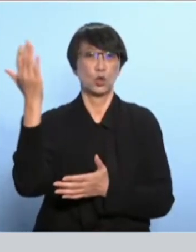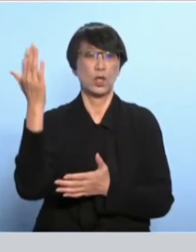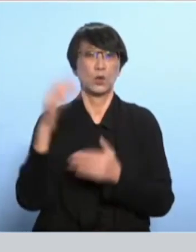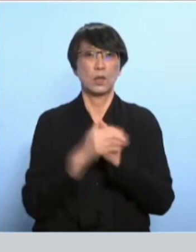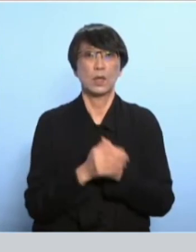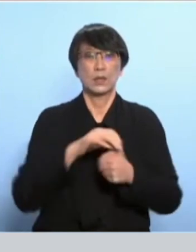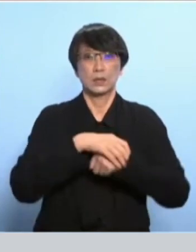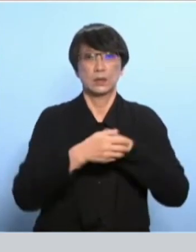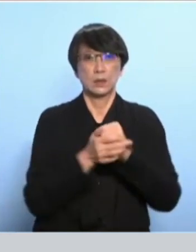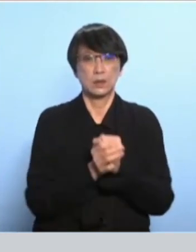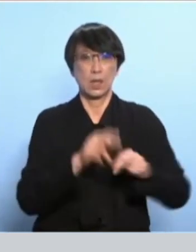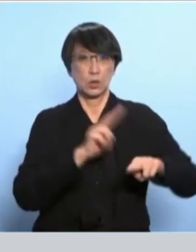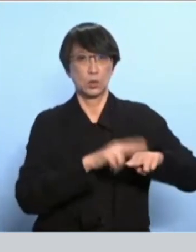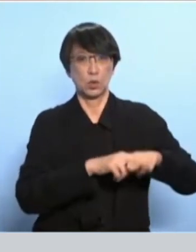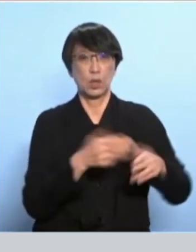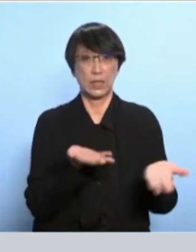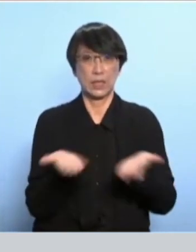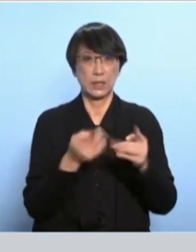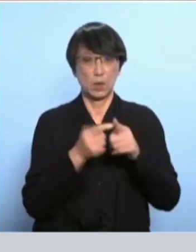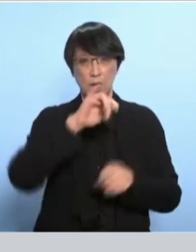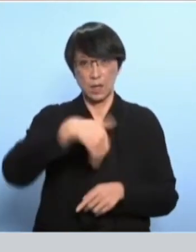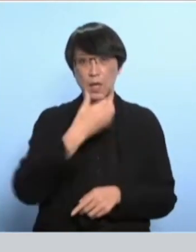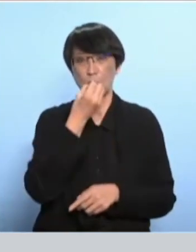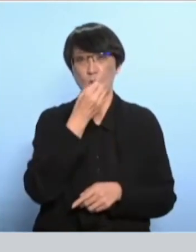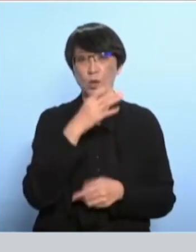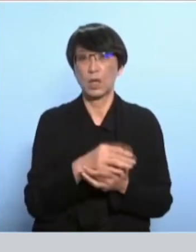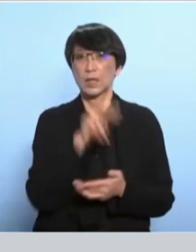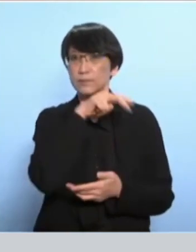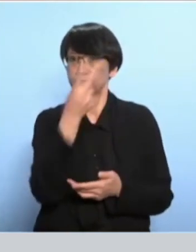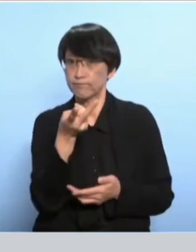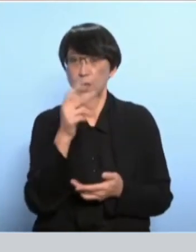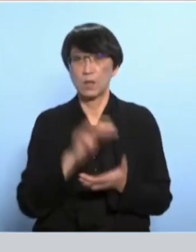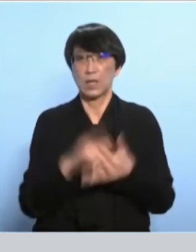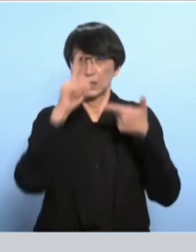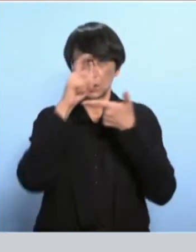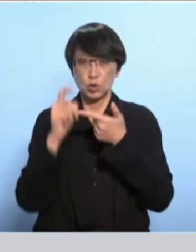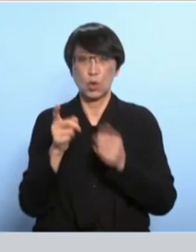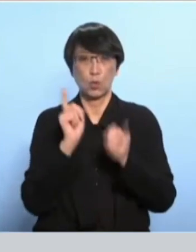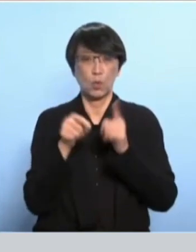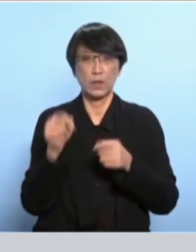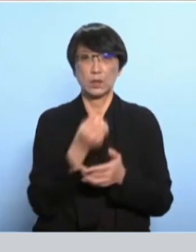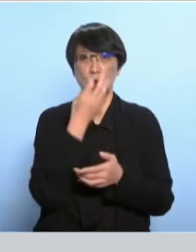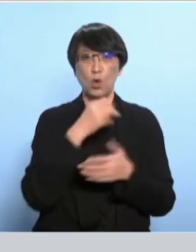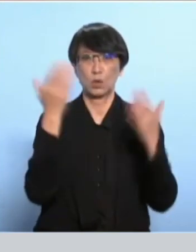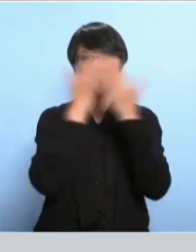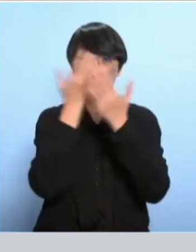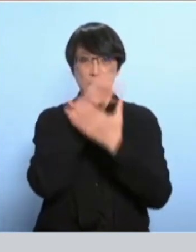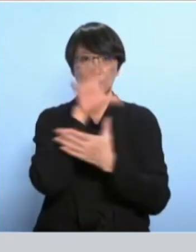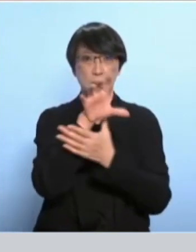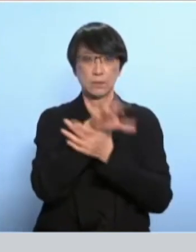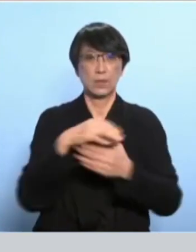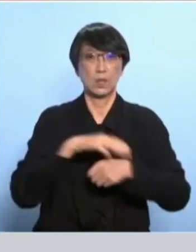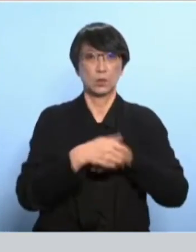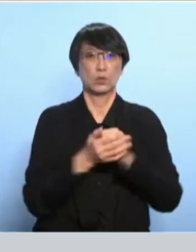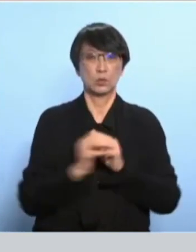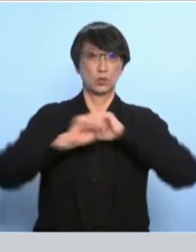界，包括內地的遊客咧嚟香港參觀啦、打卡啦，以及同香港電視同電影咧向全球傳播